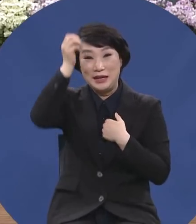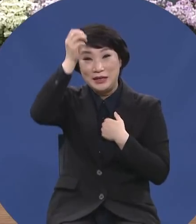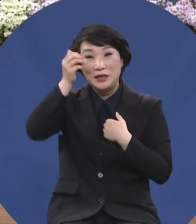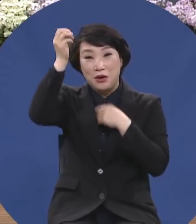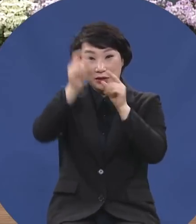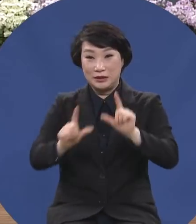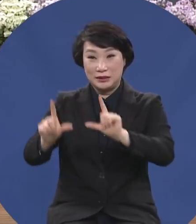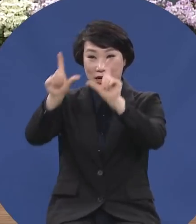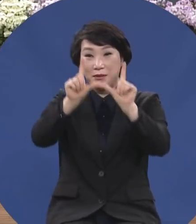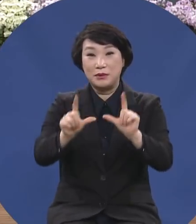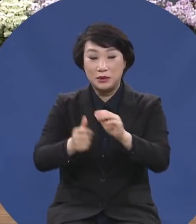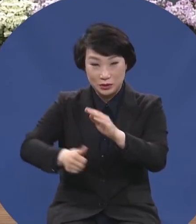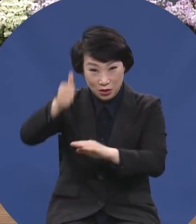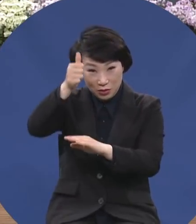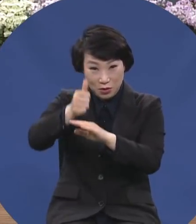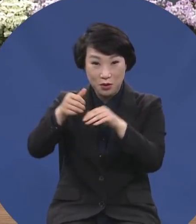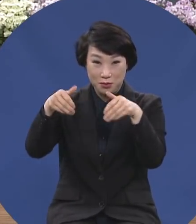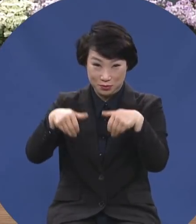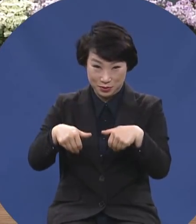삶을 성공시켜라